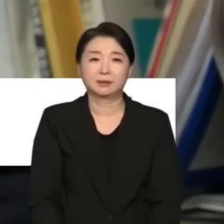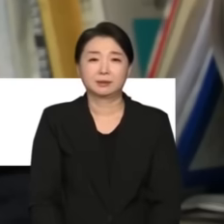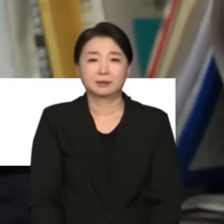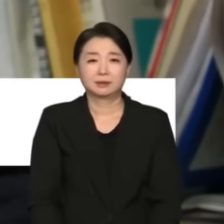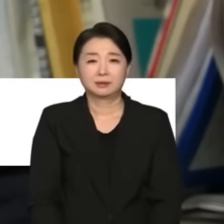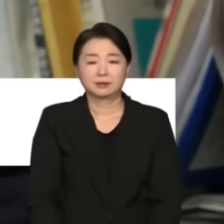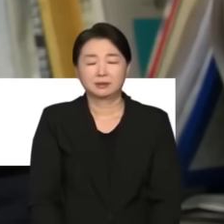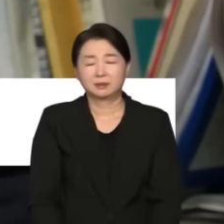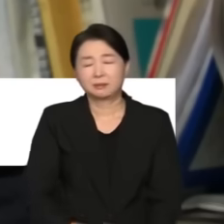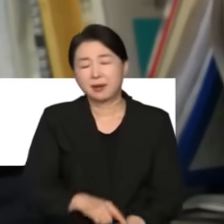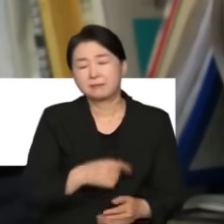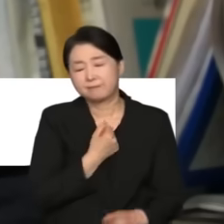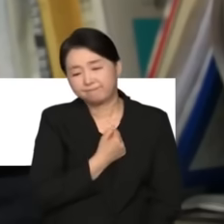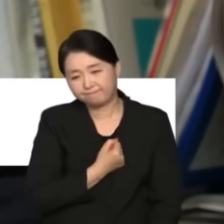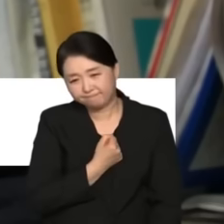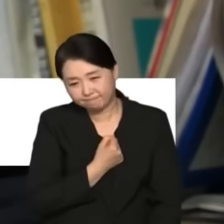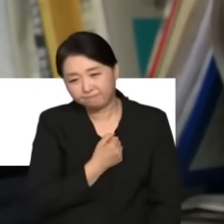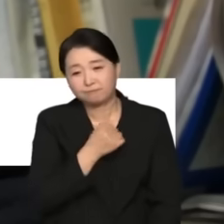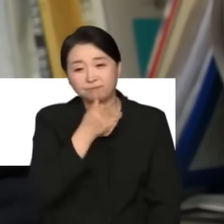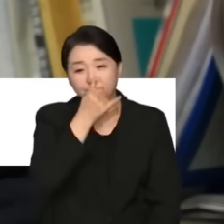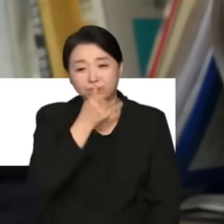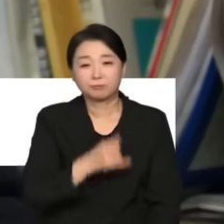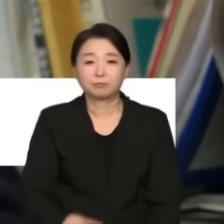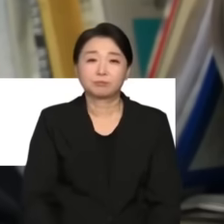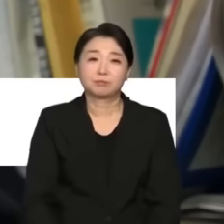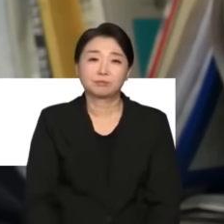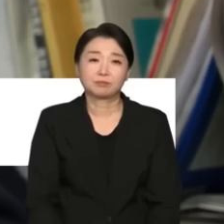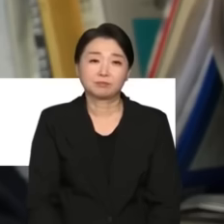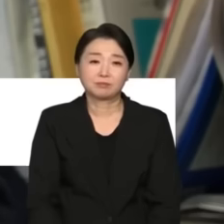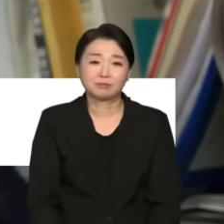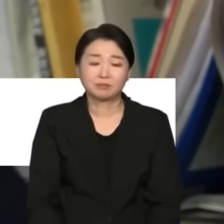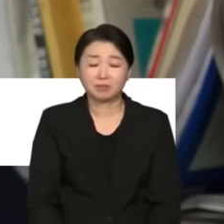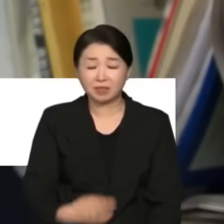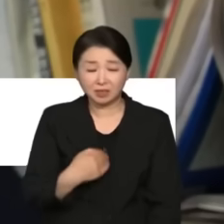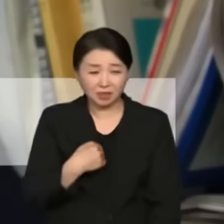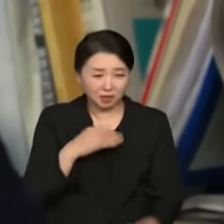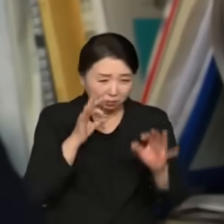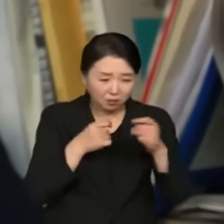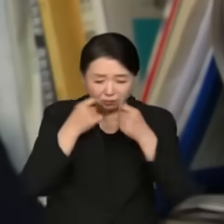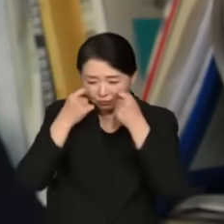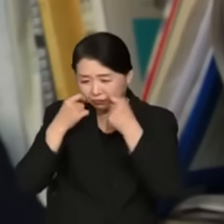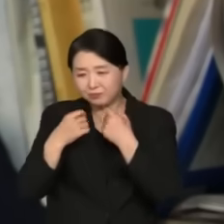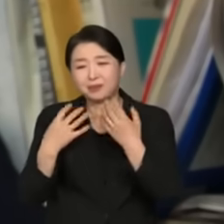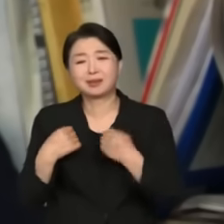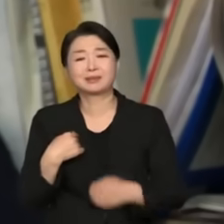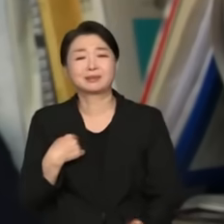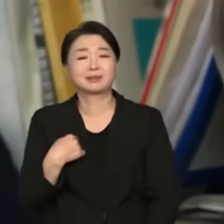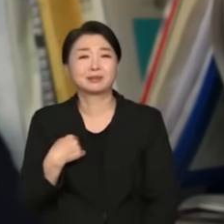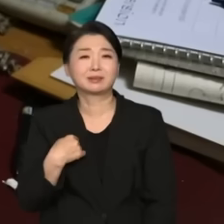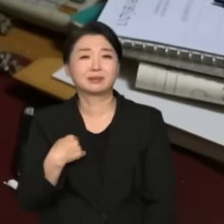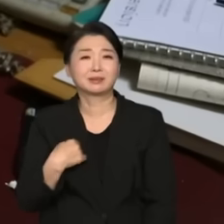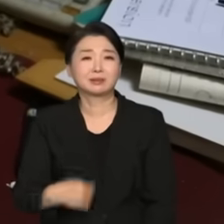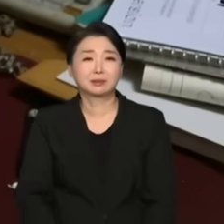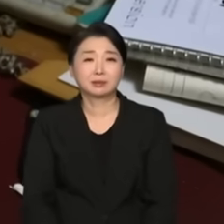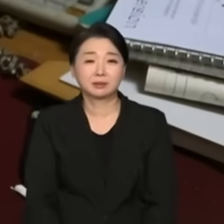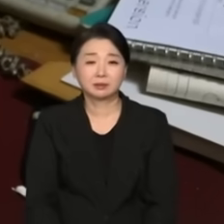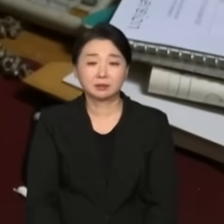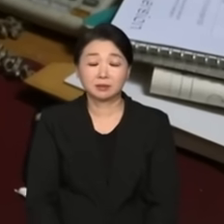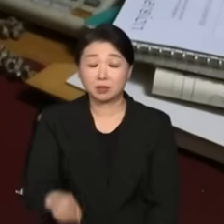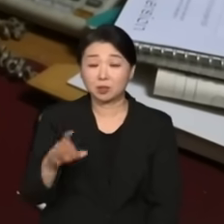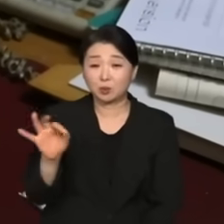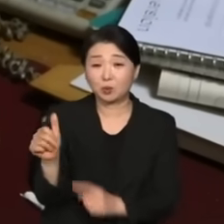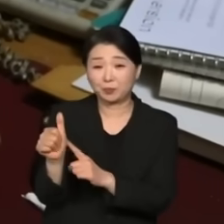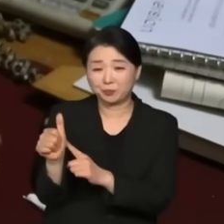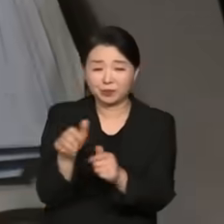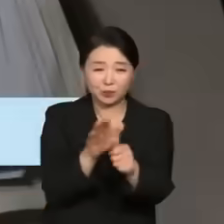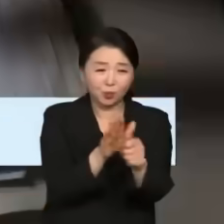내내 걸리죠 마 많이 울기 돼 있어요 송장이 그간